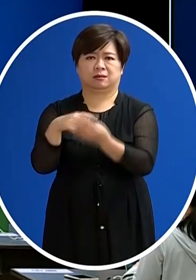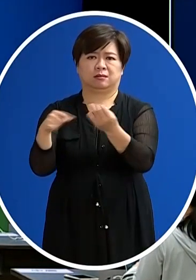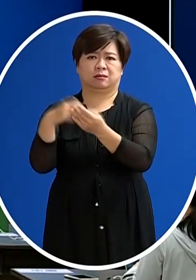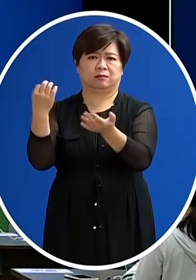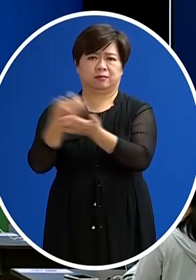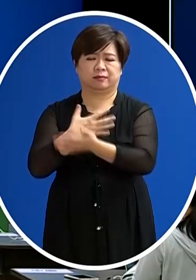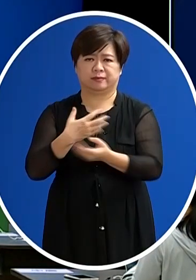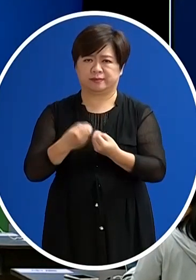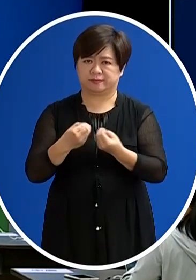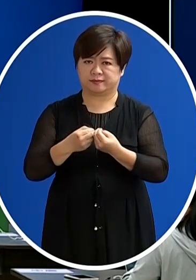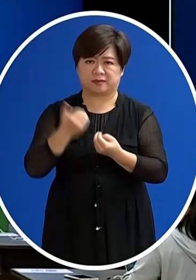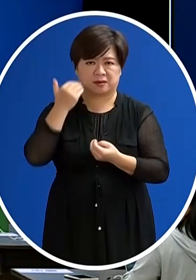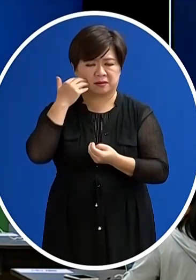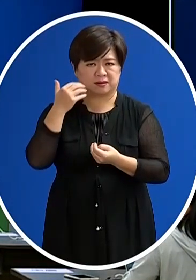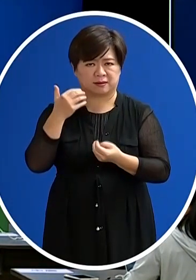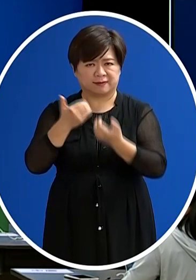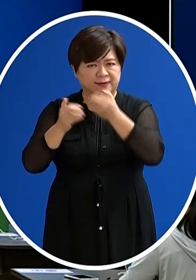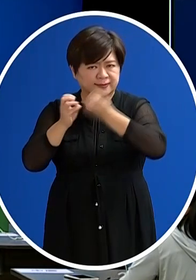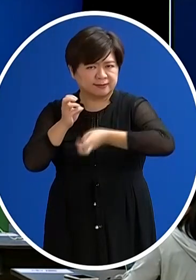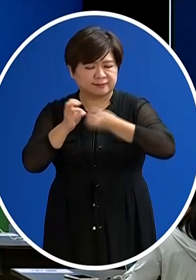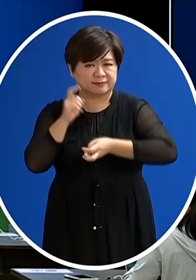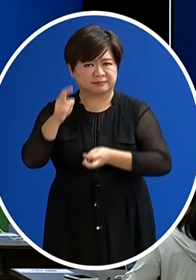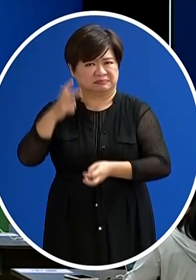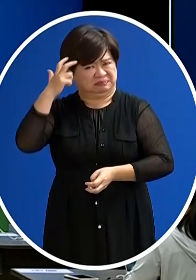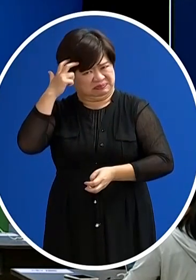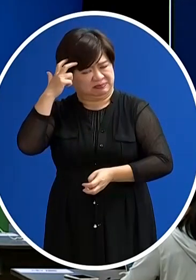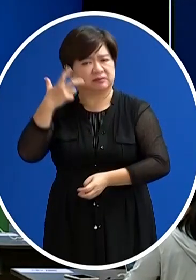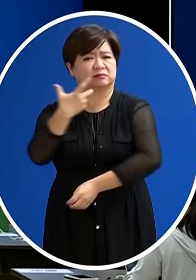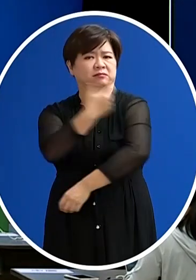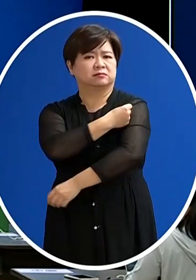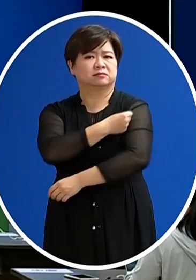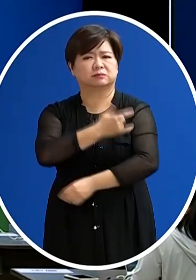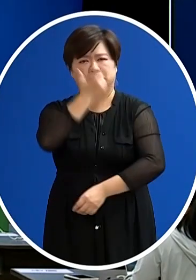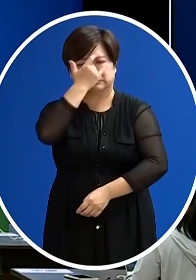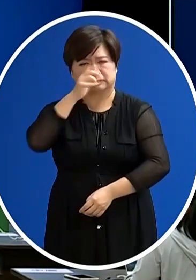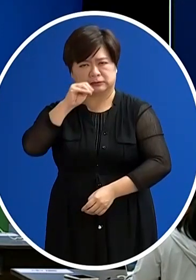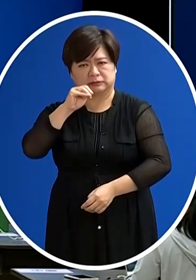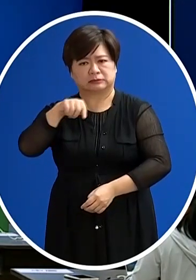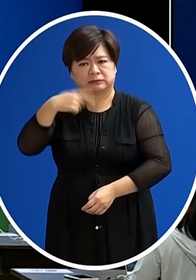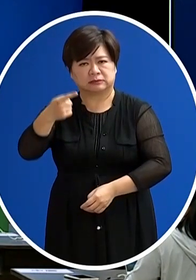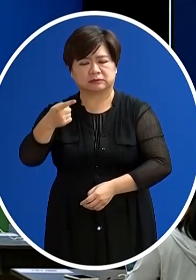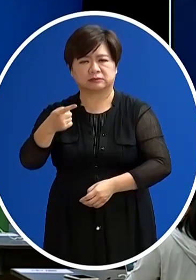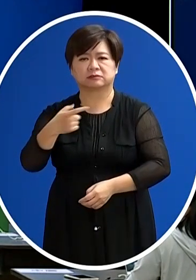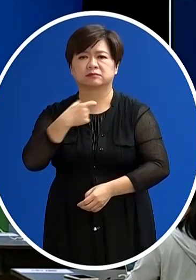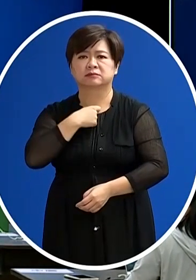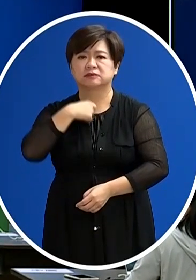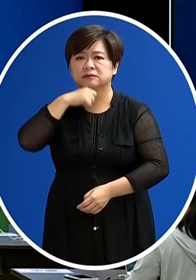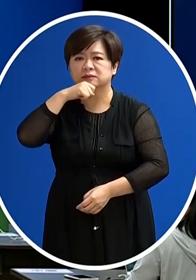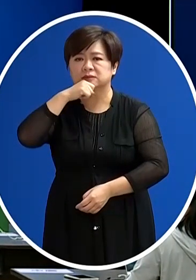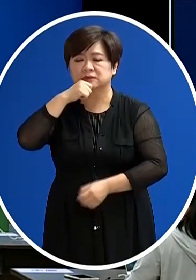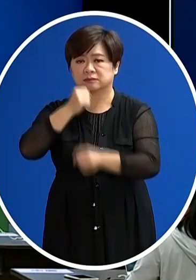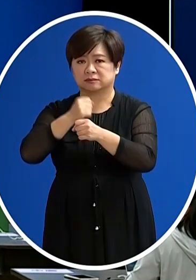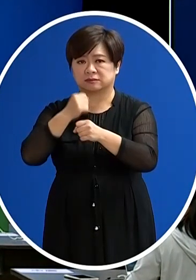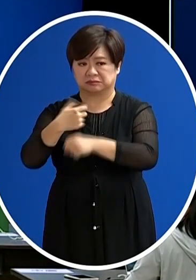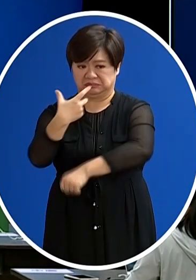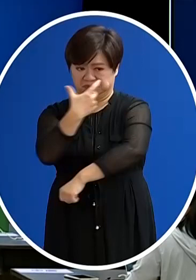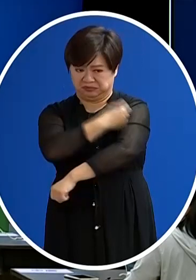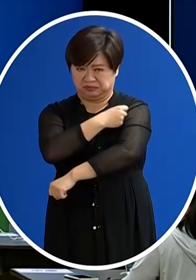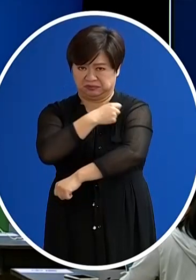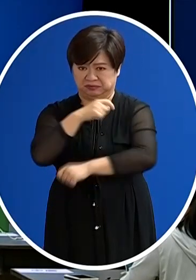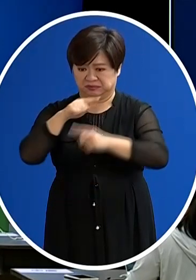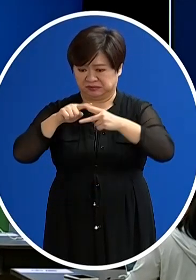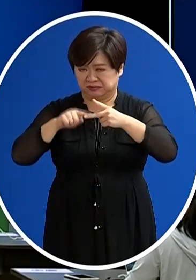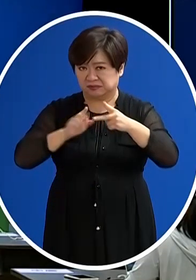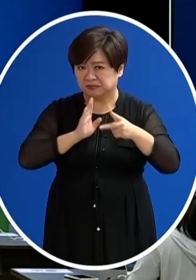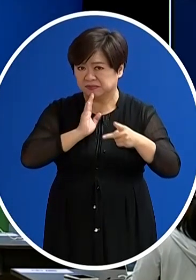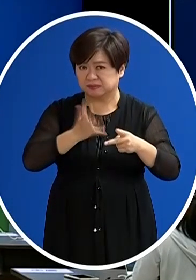的，那如果网友分析说坚持打莫德纳之后可能就要打国产，那指挥中心要怎么回应？那第三题是